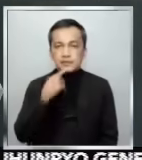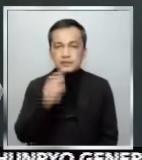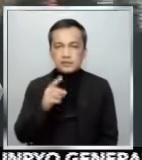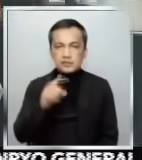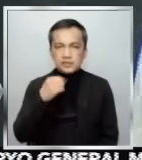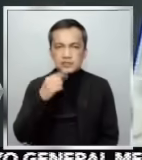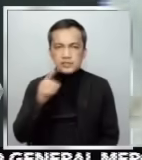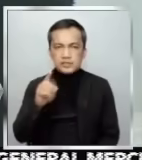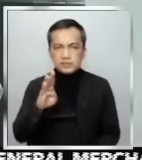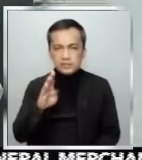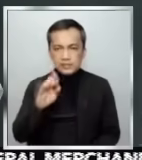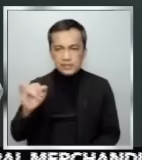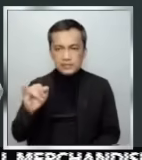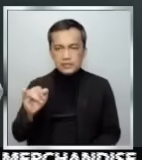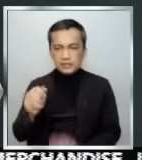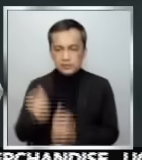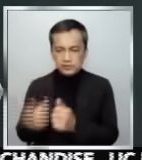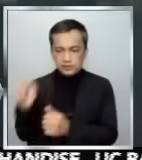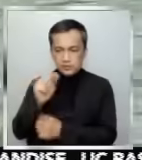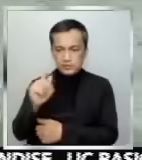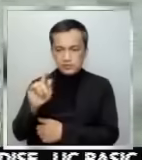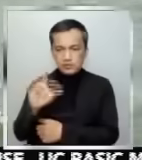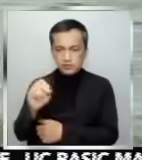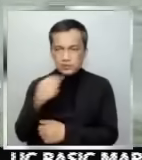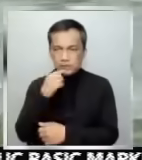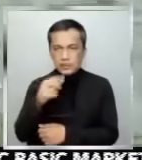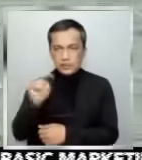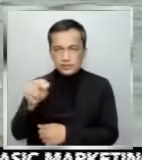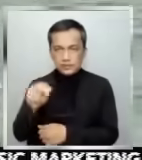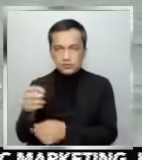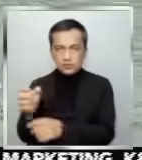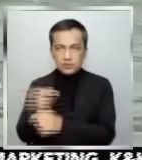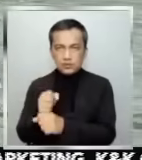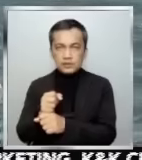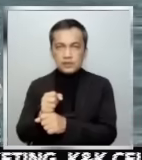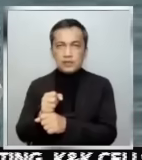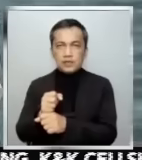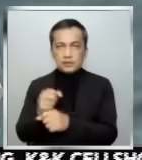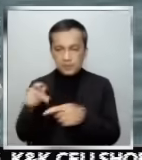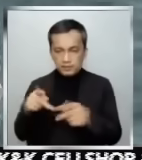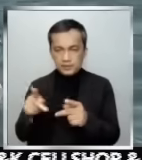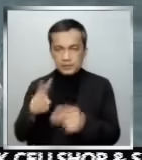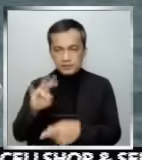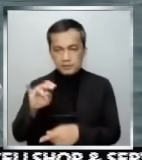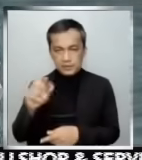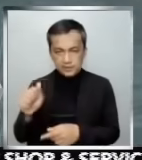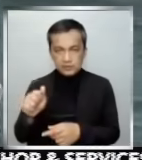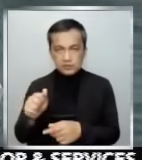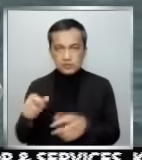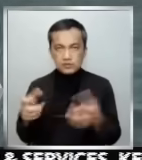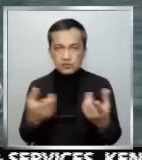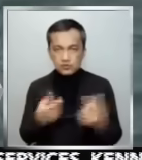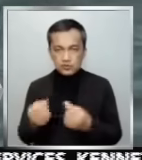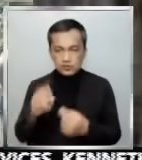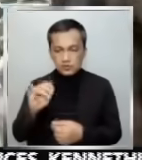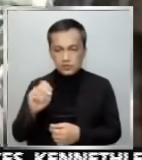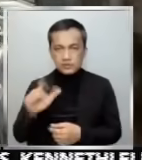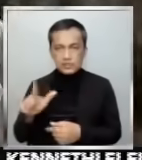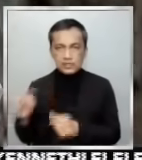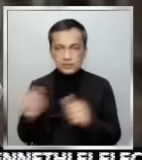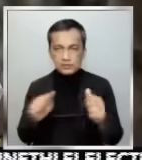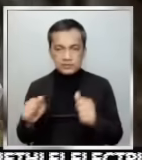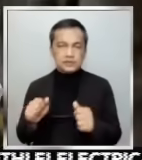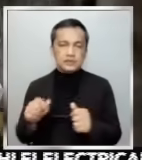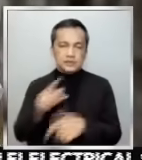kailangan kumuha ng work visa o permit ang mga foreign National na nagsasagawa ng commercial activities sa bansa